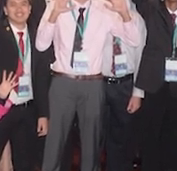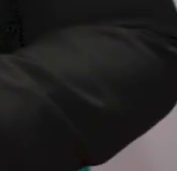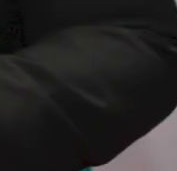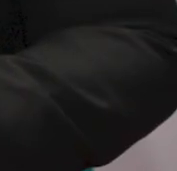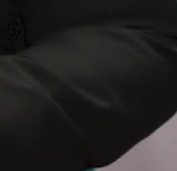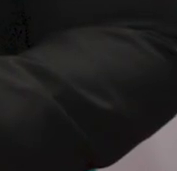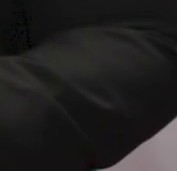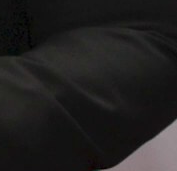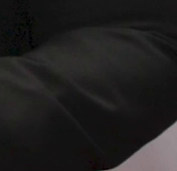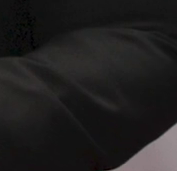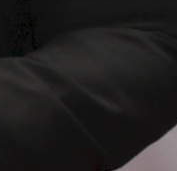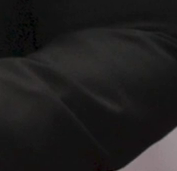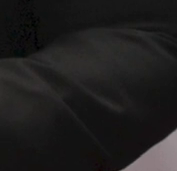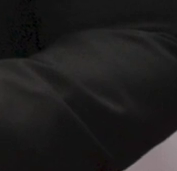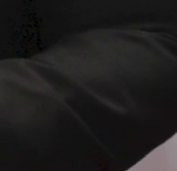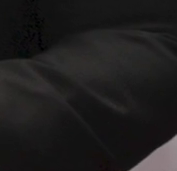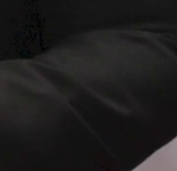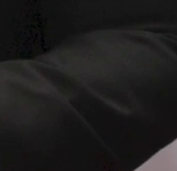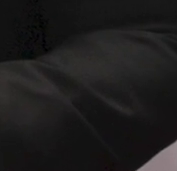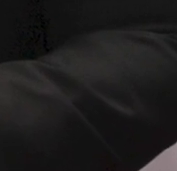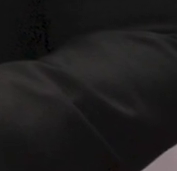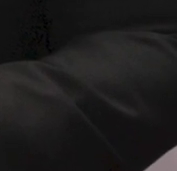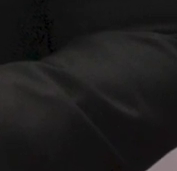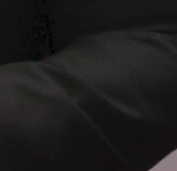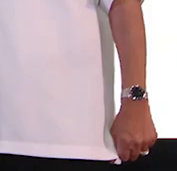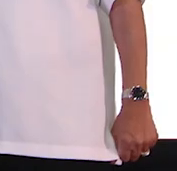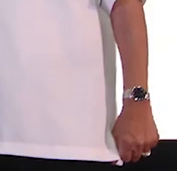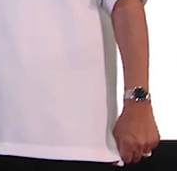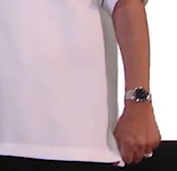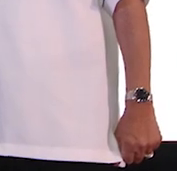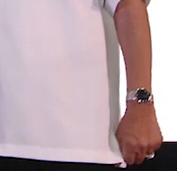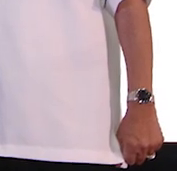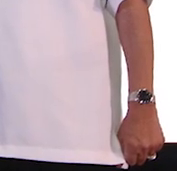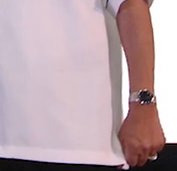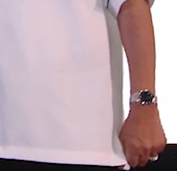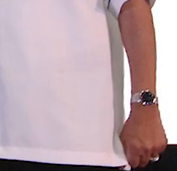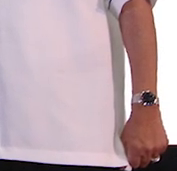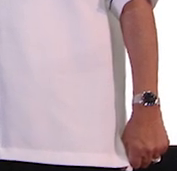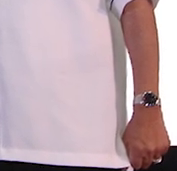874 juta. Bagi pelajar-pelajar daripada negeri Sabah dan Sarawak, ia membabitkan seramai